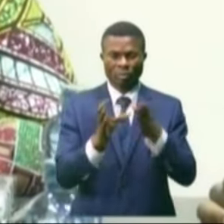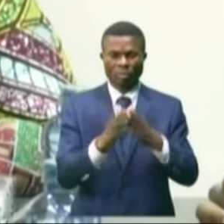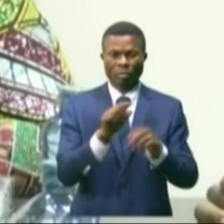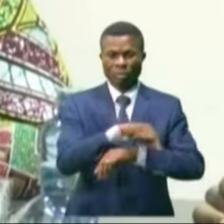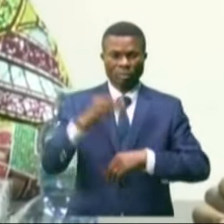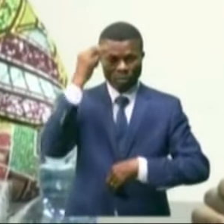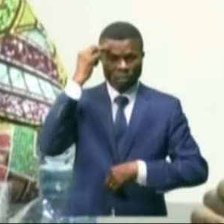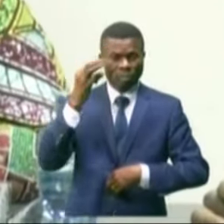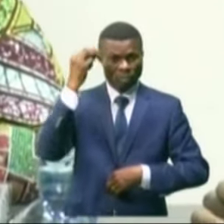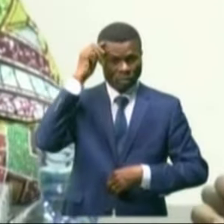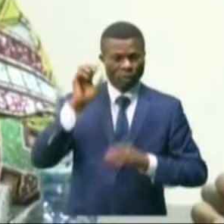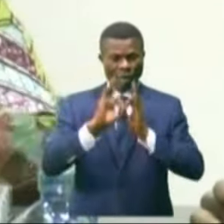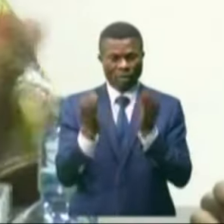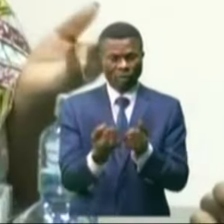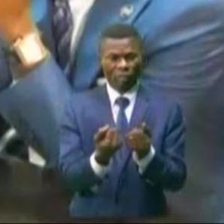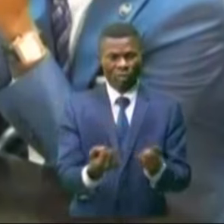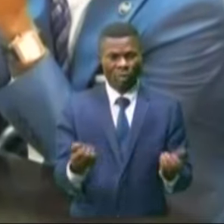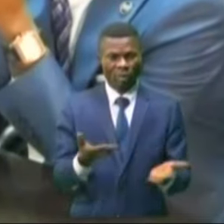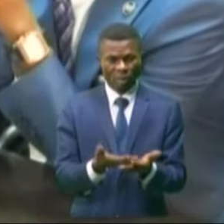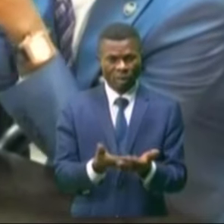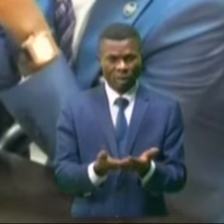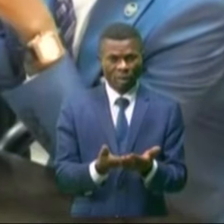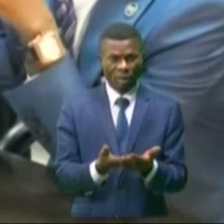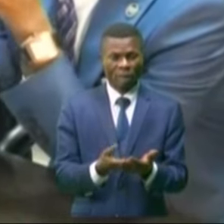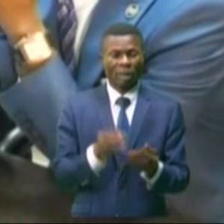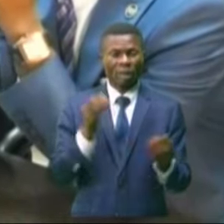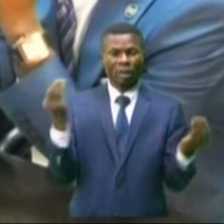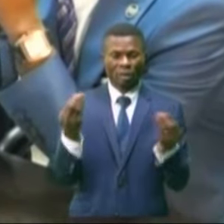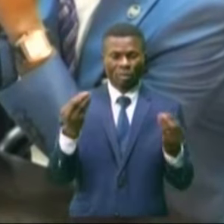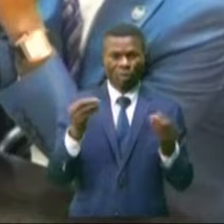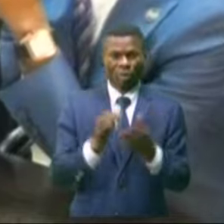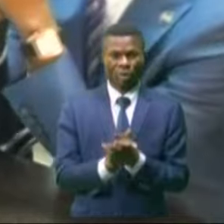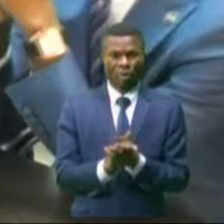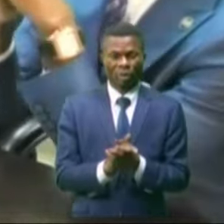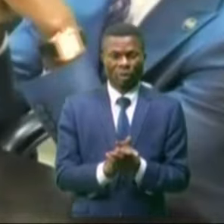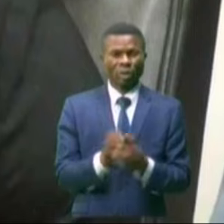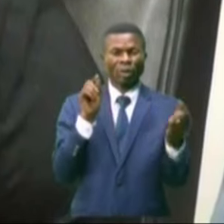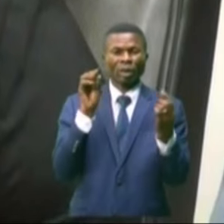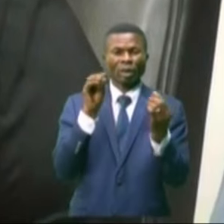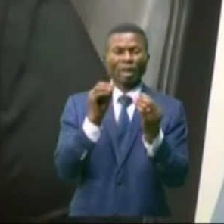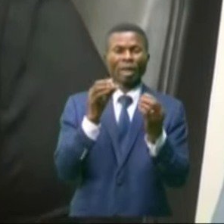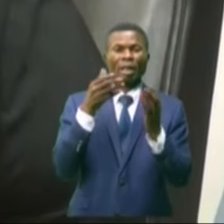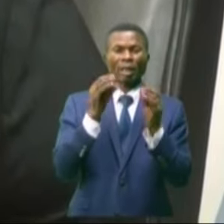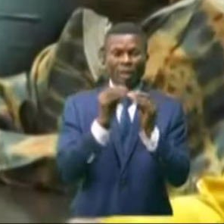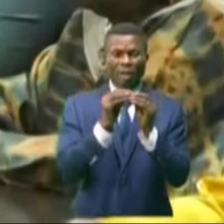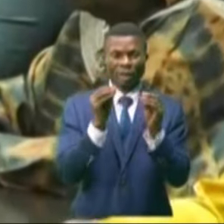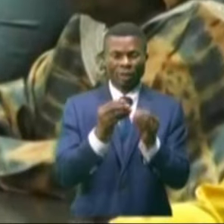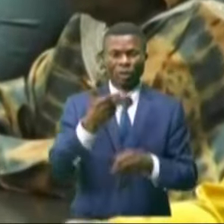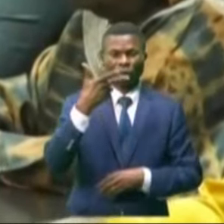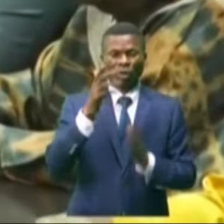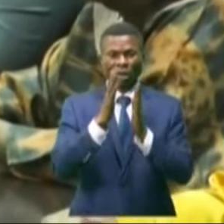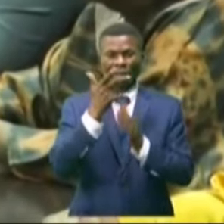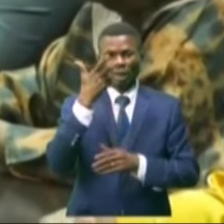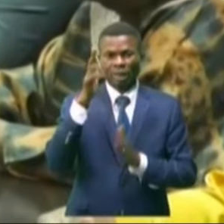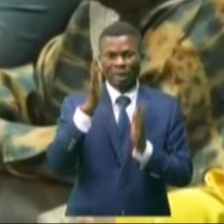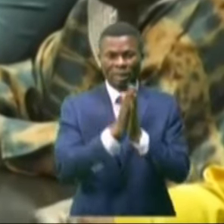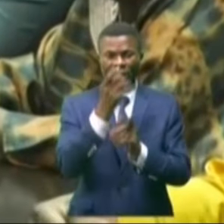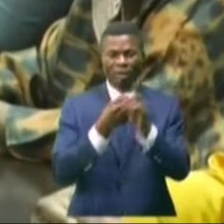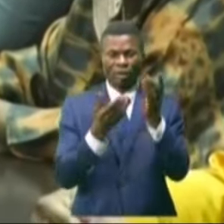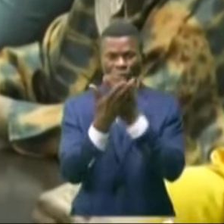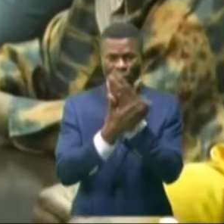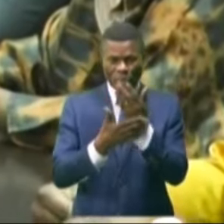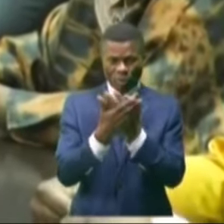Genre, Famille et Enfants. C'est la raison de l'audience qu'a accordée ce mercredi 10 juillet la ministre Léonie Kandolo Omoi,